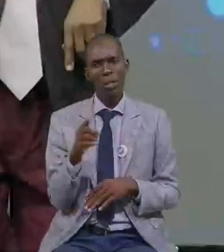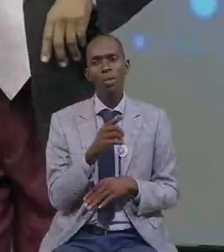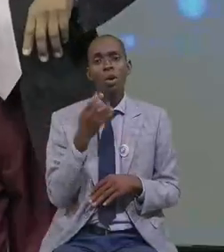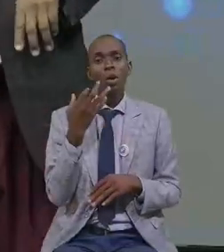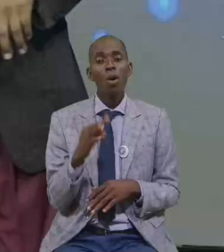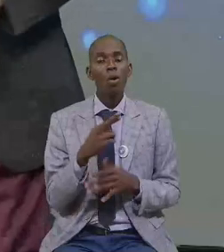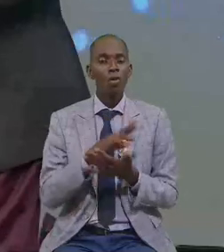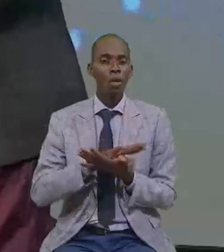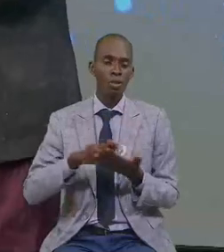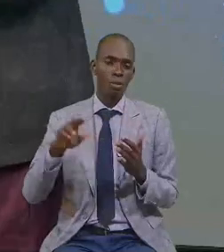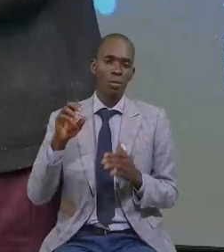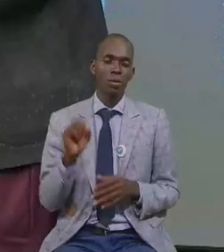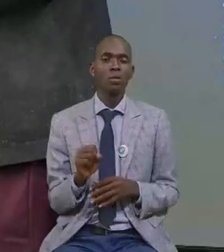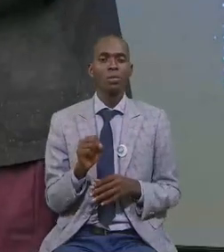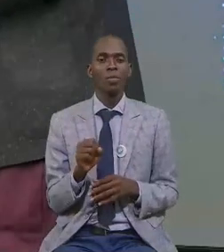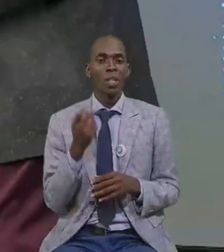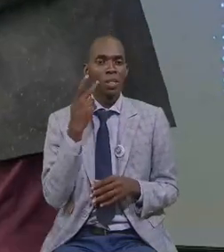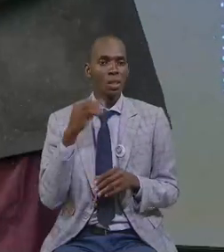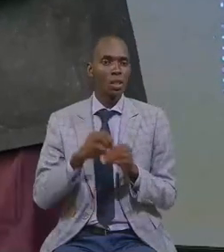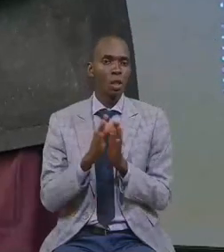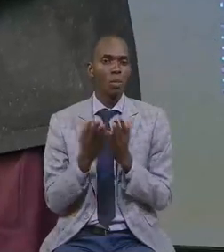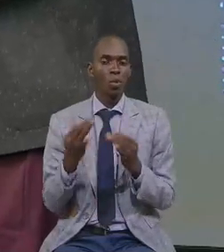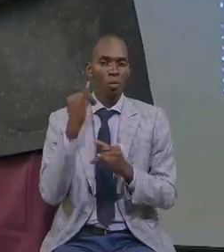de justice. Allons à